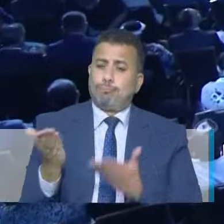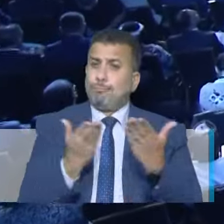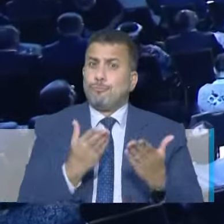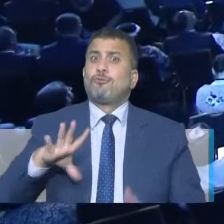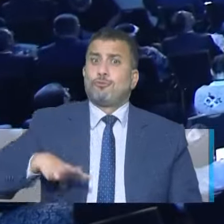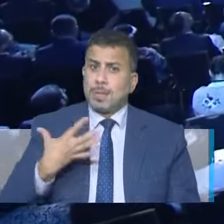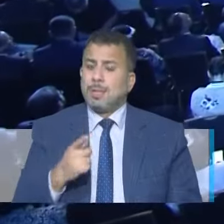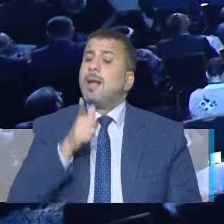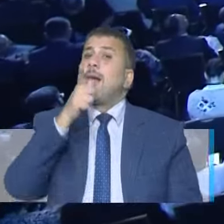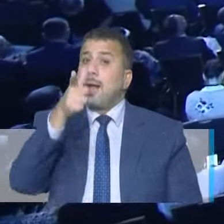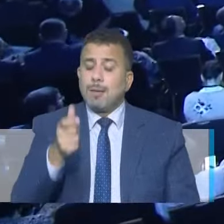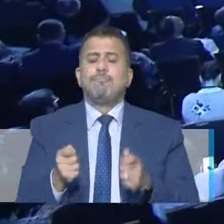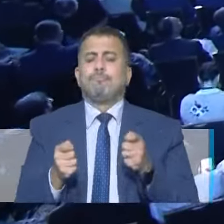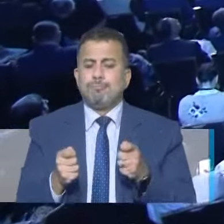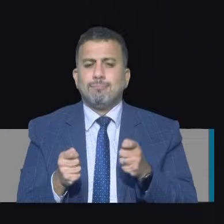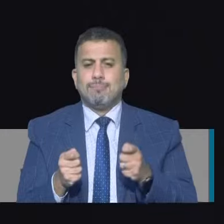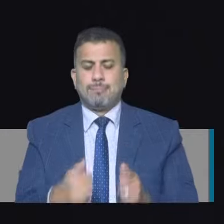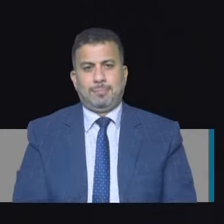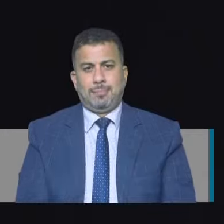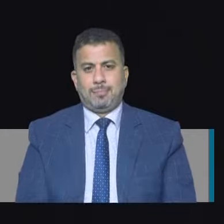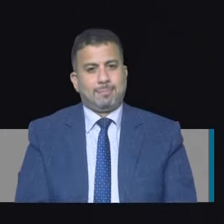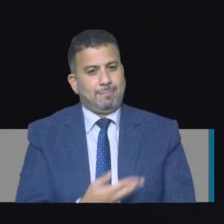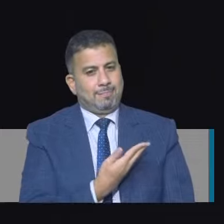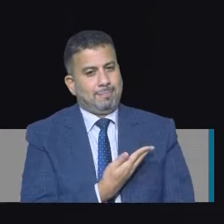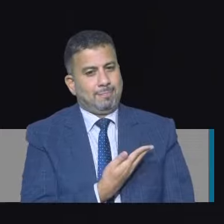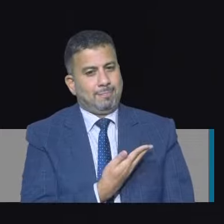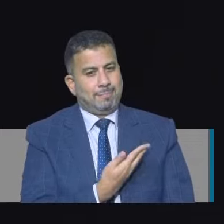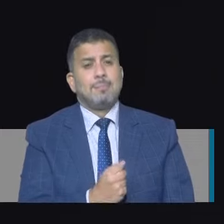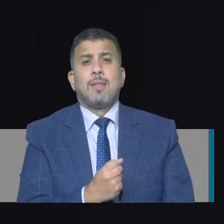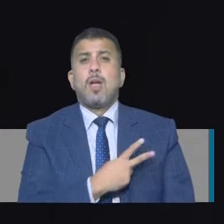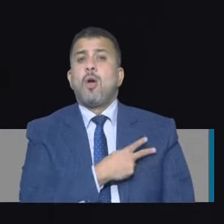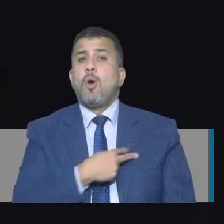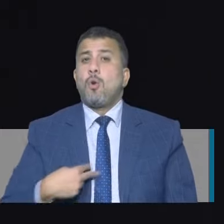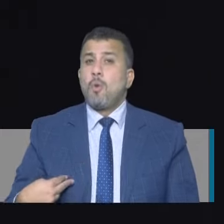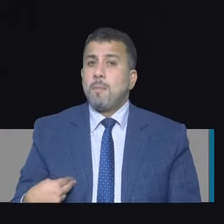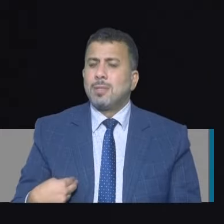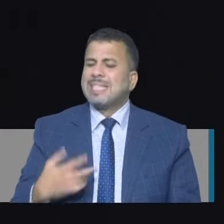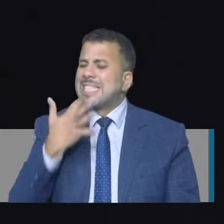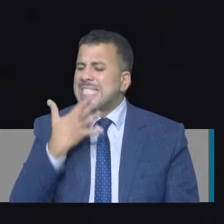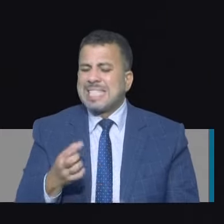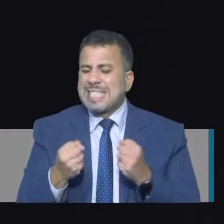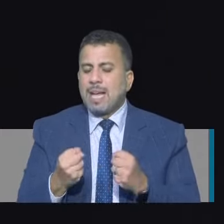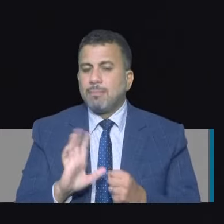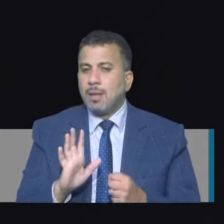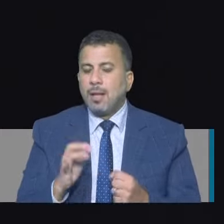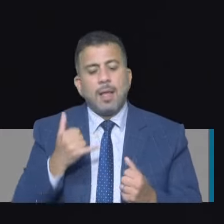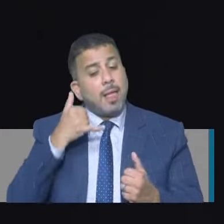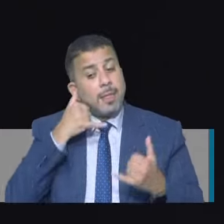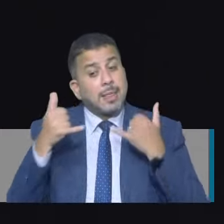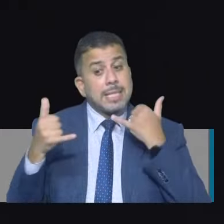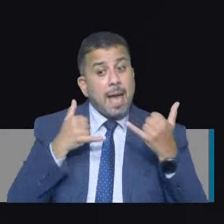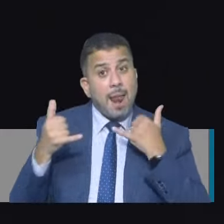لالقاء كلمته بهذه المناسبه حكومات مرنه اتصال